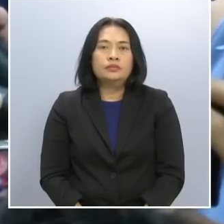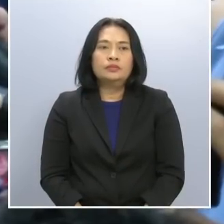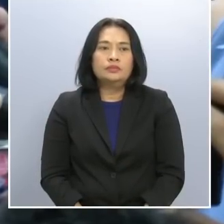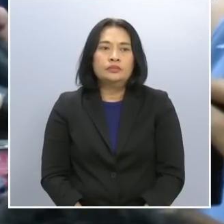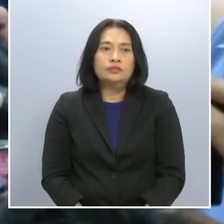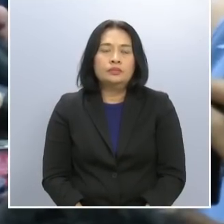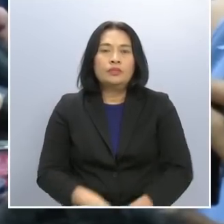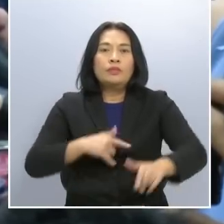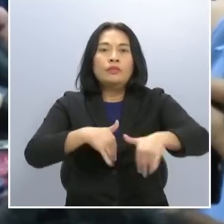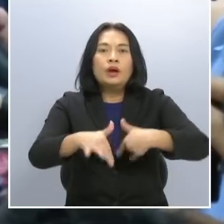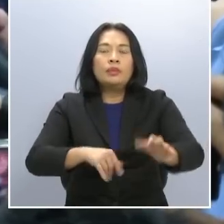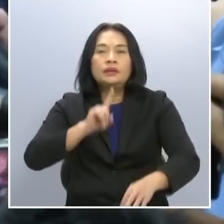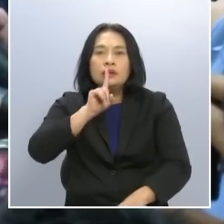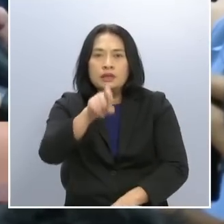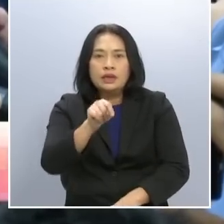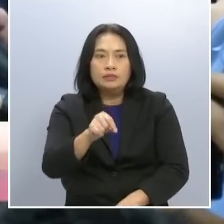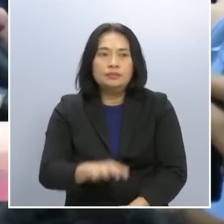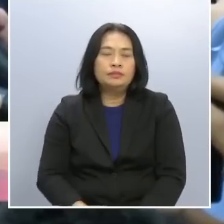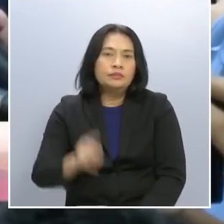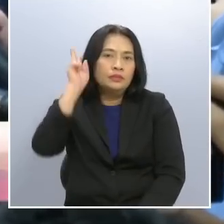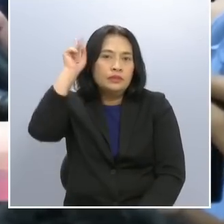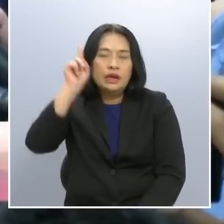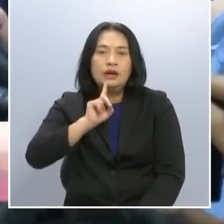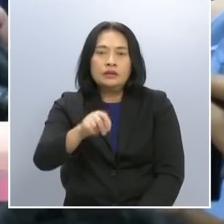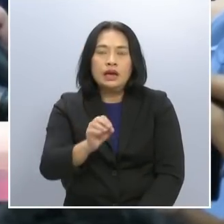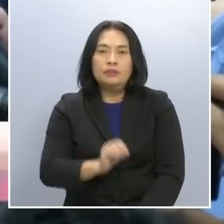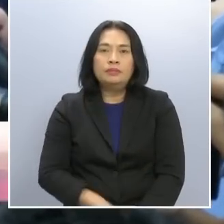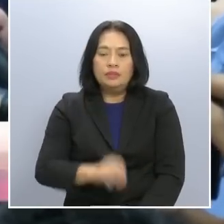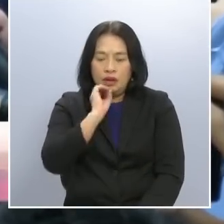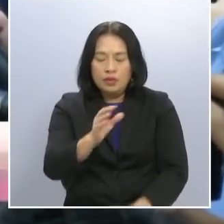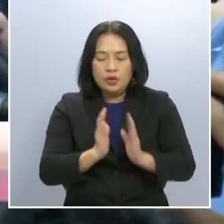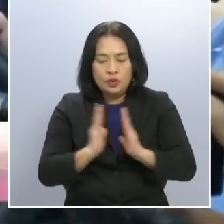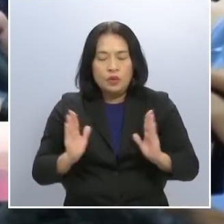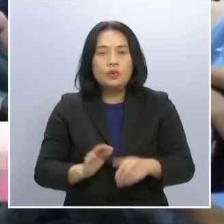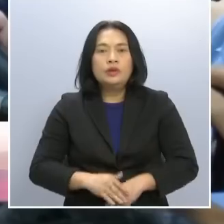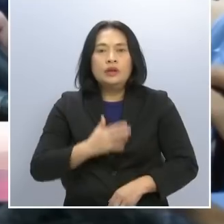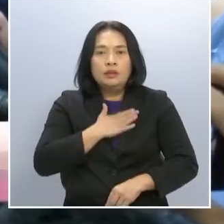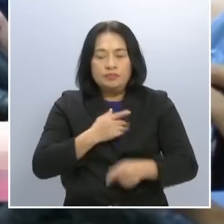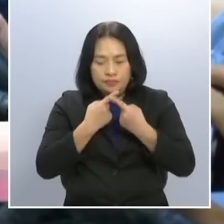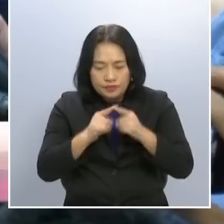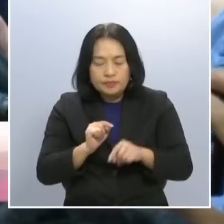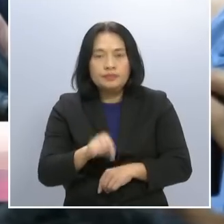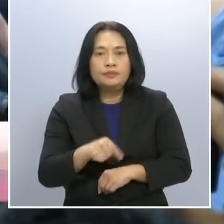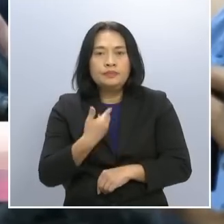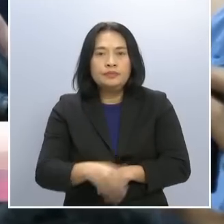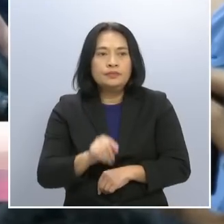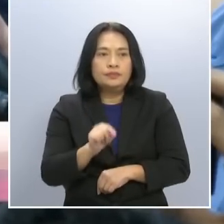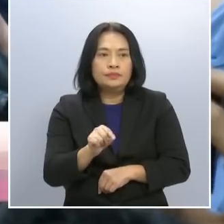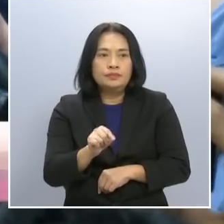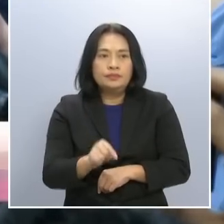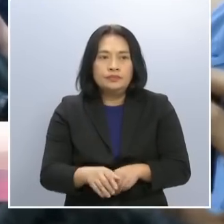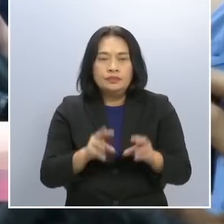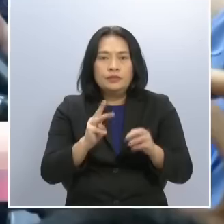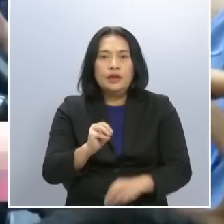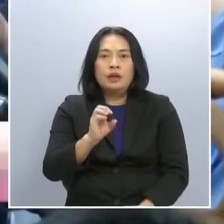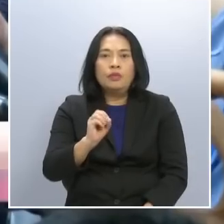ชนถามสื่อถามเนี่ยผมจะขอบคุณมากแล้วก็ยินดีจะตอบด้วยแต่ว่าลักษณะถามแบบนี้จากคนในคนที่เขียน MOU ด้วย